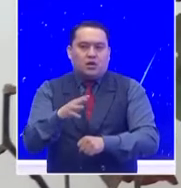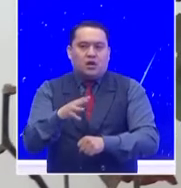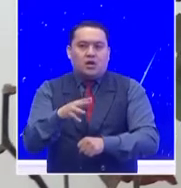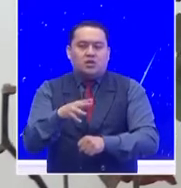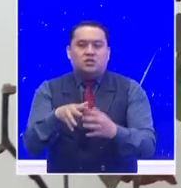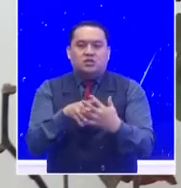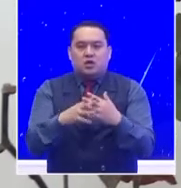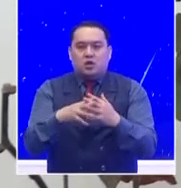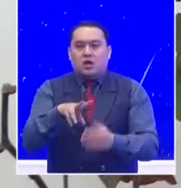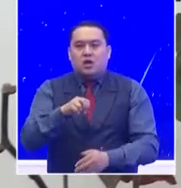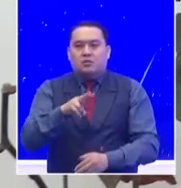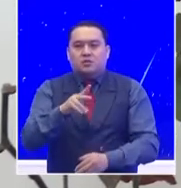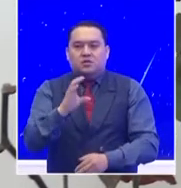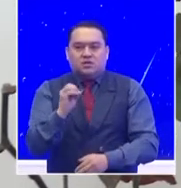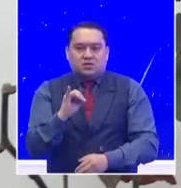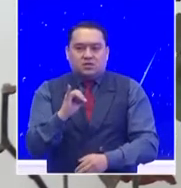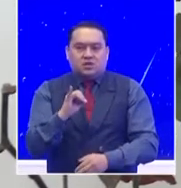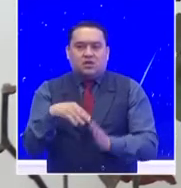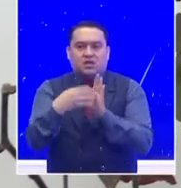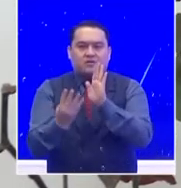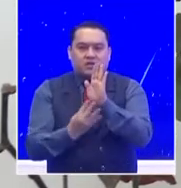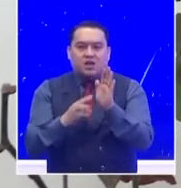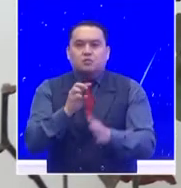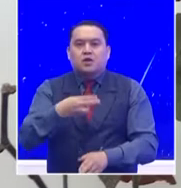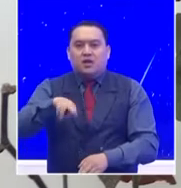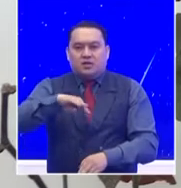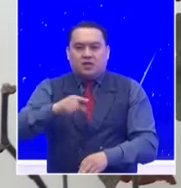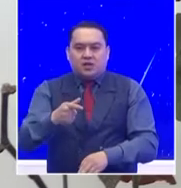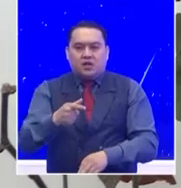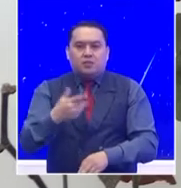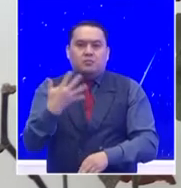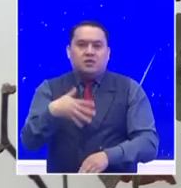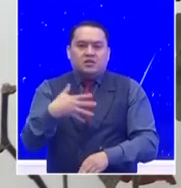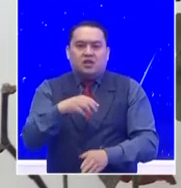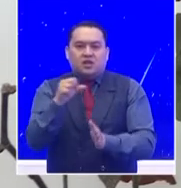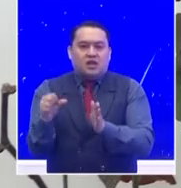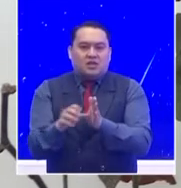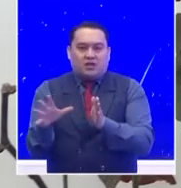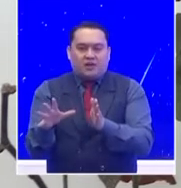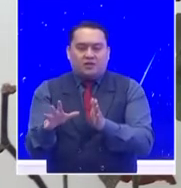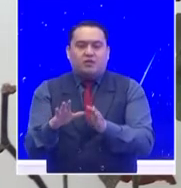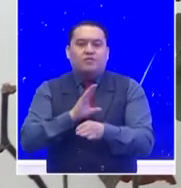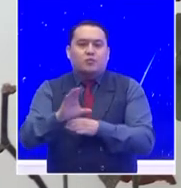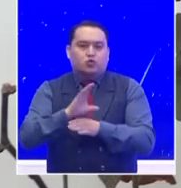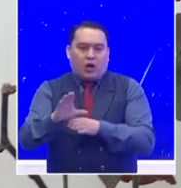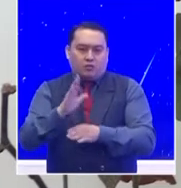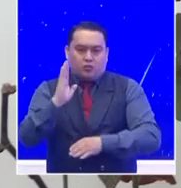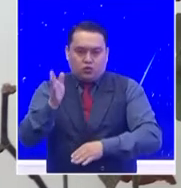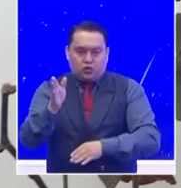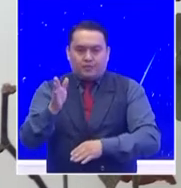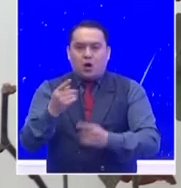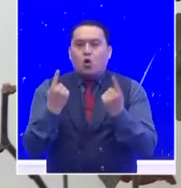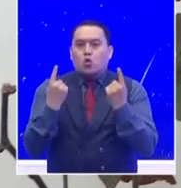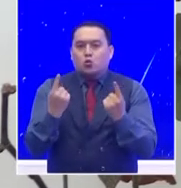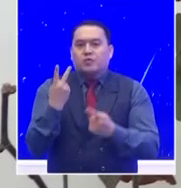регионе. Там почти 19 миллиардов инвестиций, 50 мегаватт ветряная электростанция. Второй у нас такой